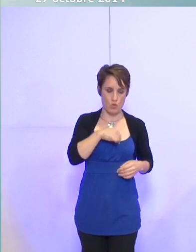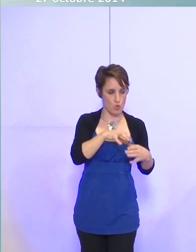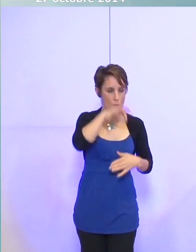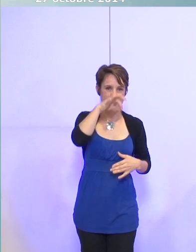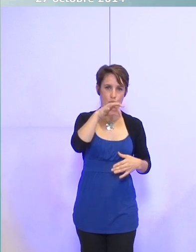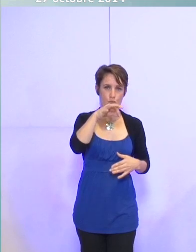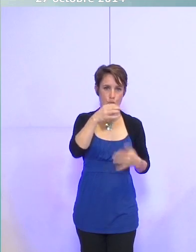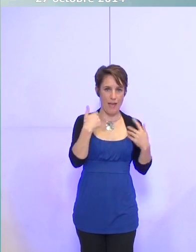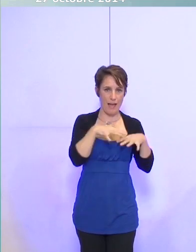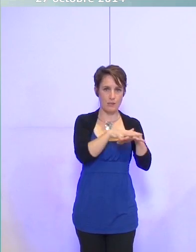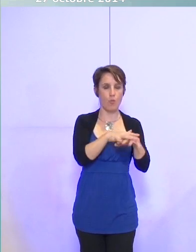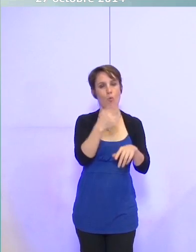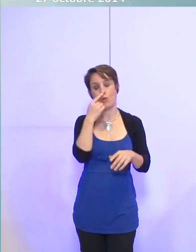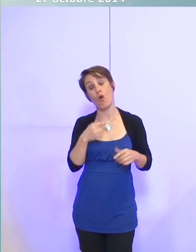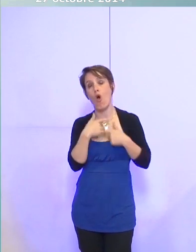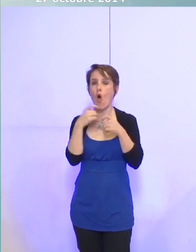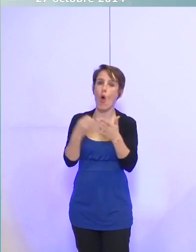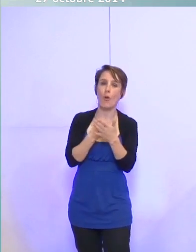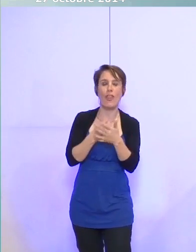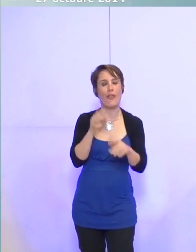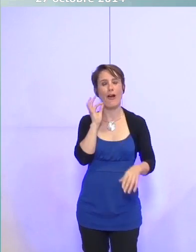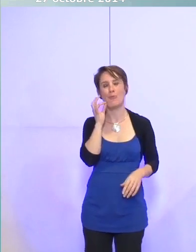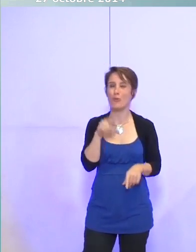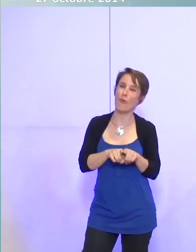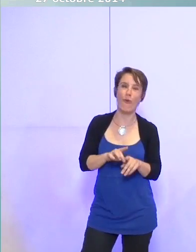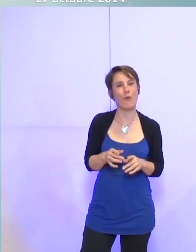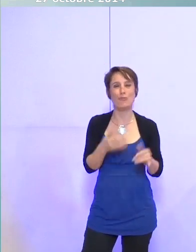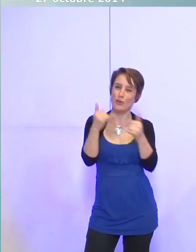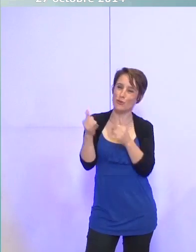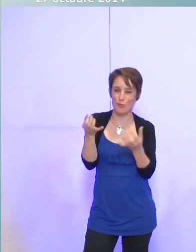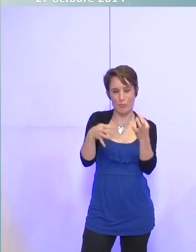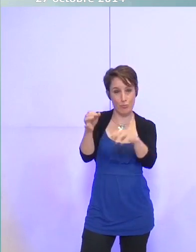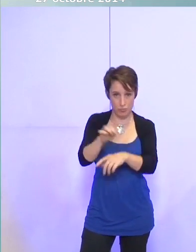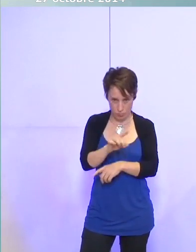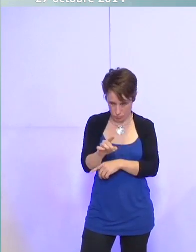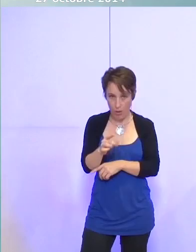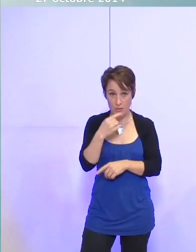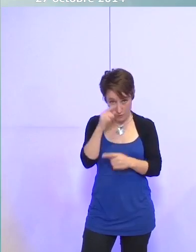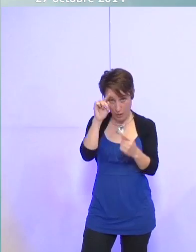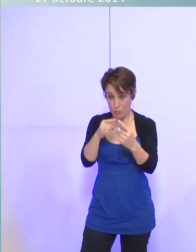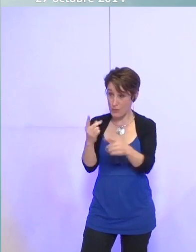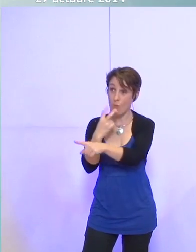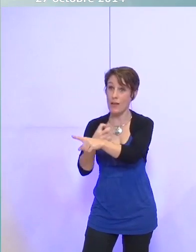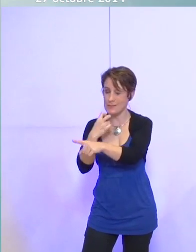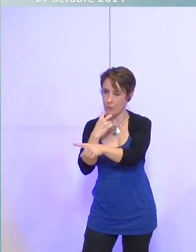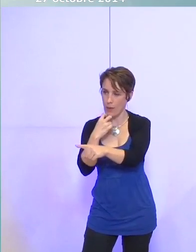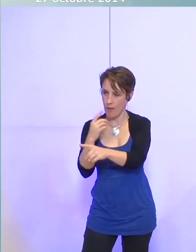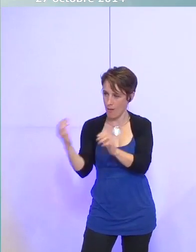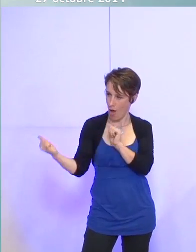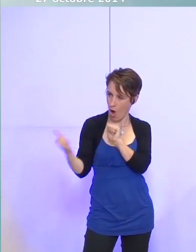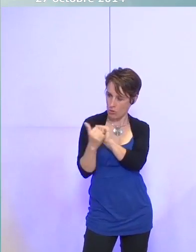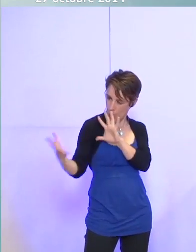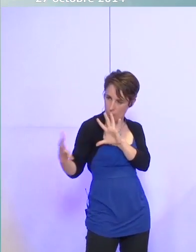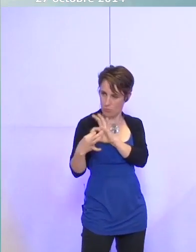data non pas comme un gadget à prendre à la légère, mais bien un aspect fondamental pour la co-construction avec les citoyens de la politique municipale. Merci.